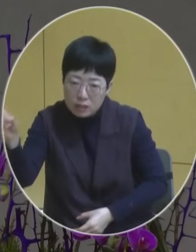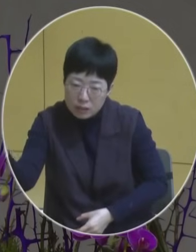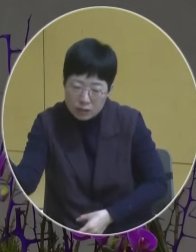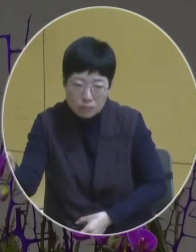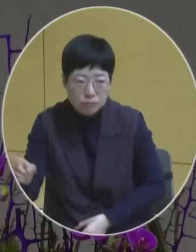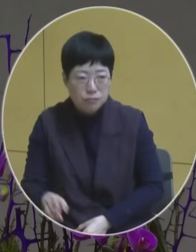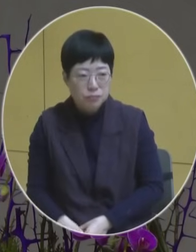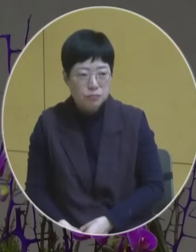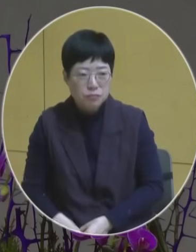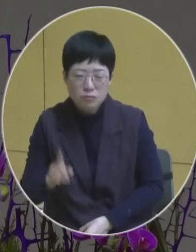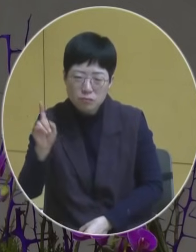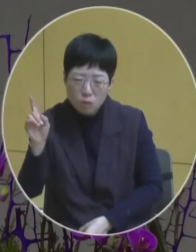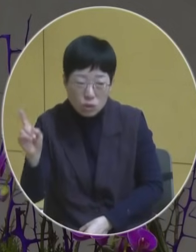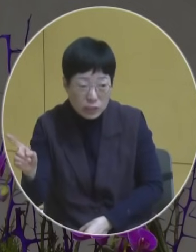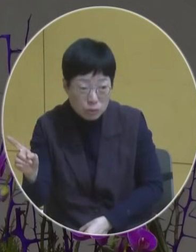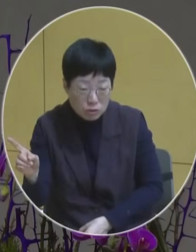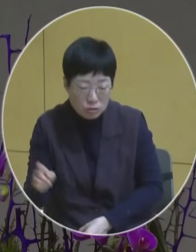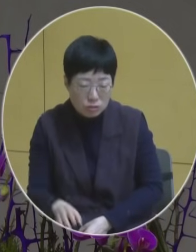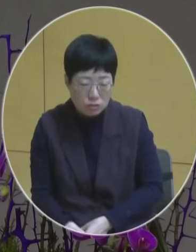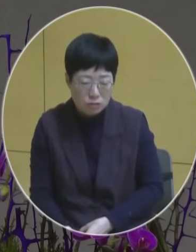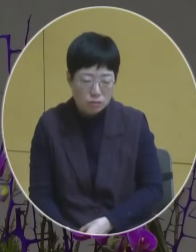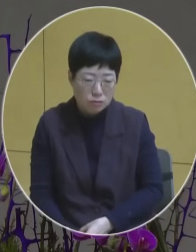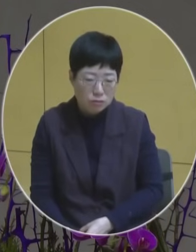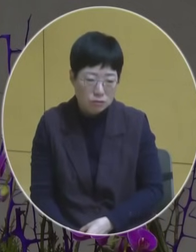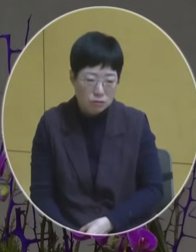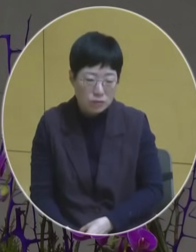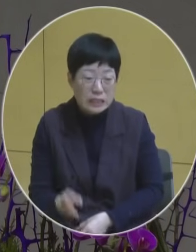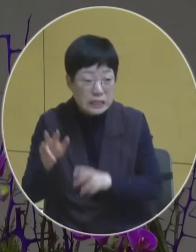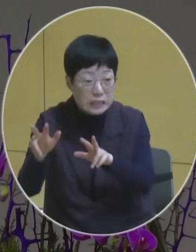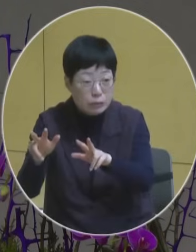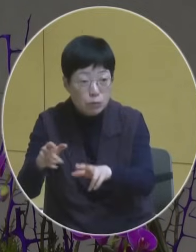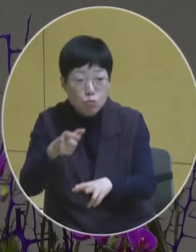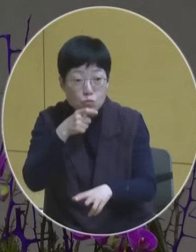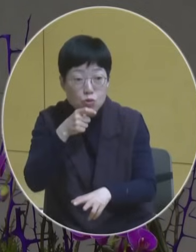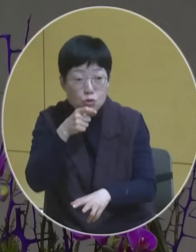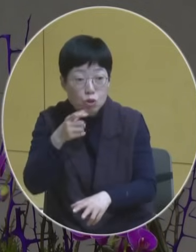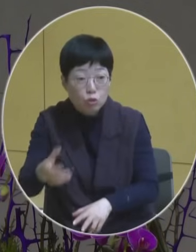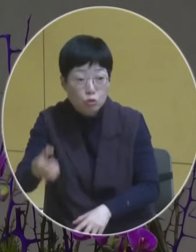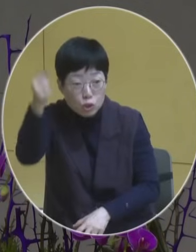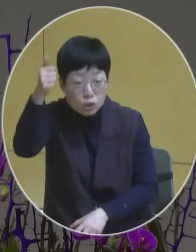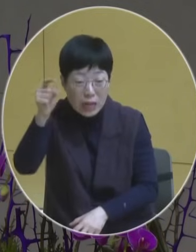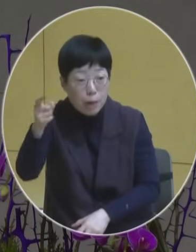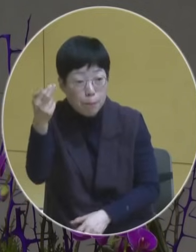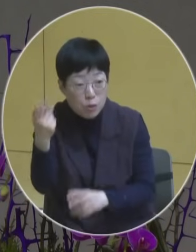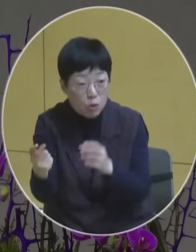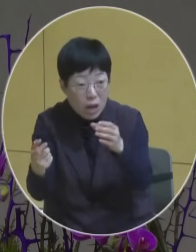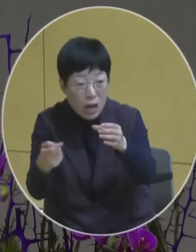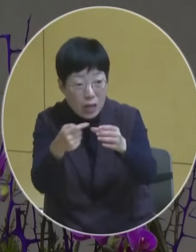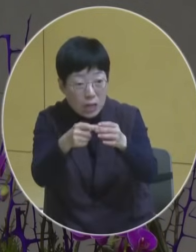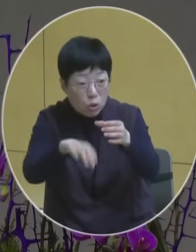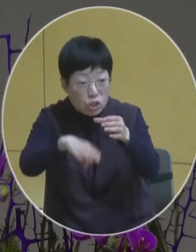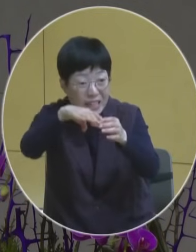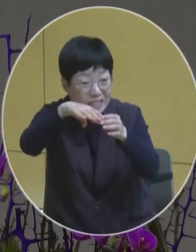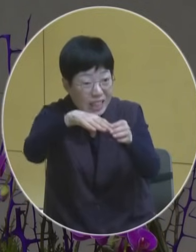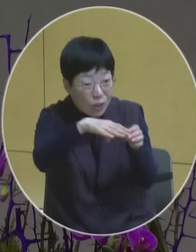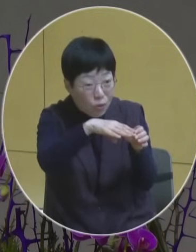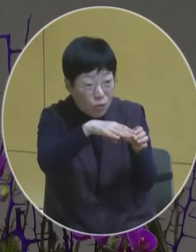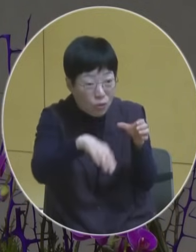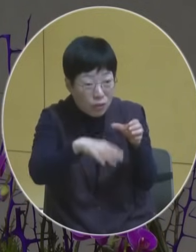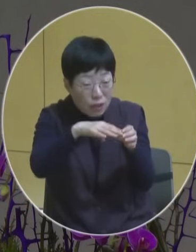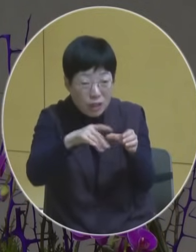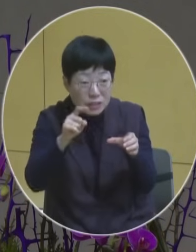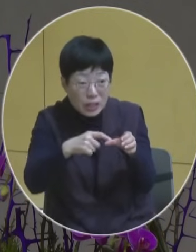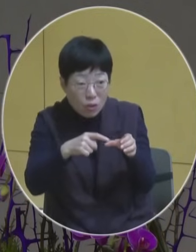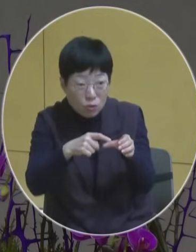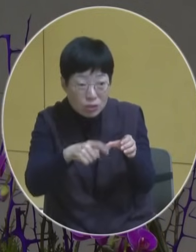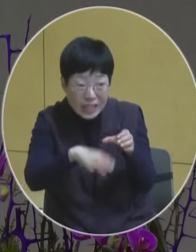선생님, 선생님은 지금 물잔이 두 있는데 하나는 비어 있고 하나는 물이 차 있습니다.